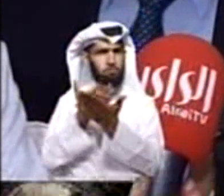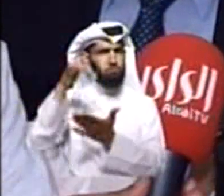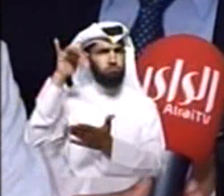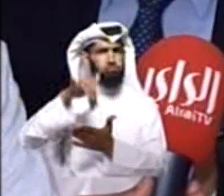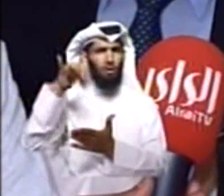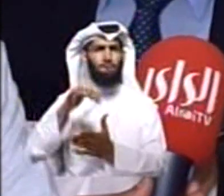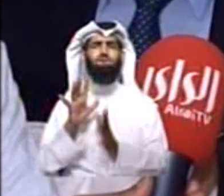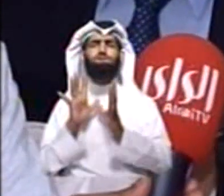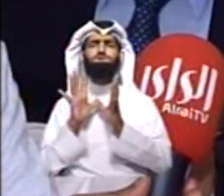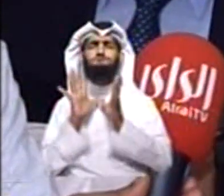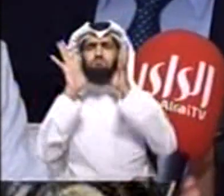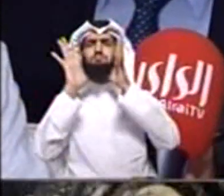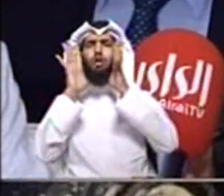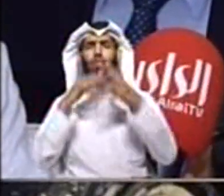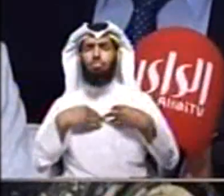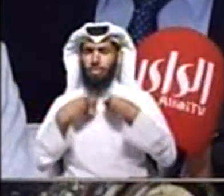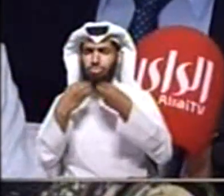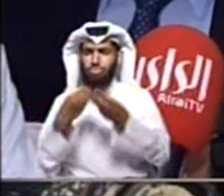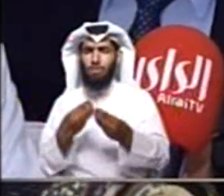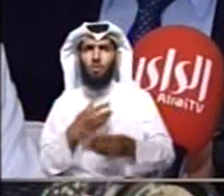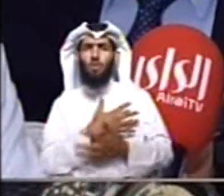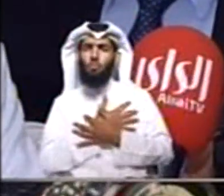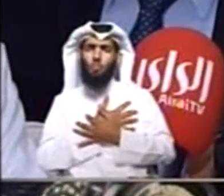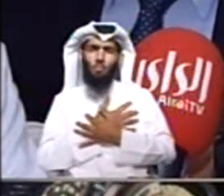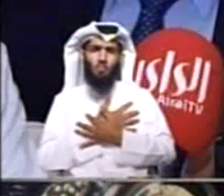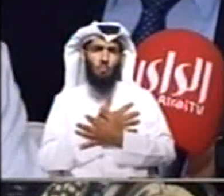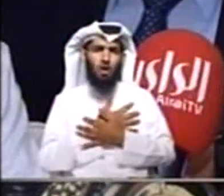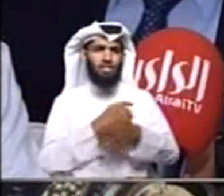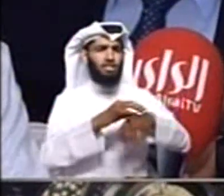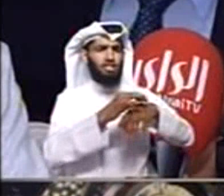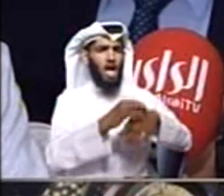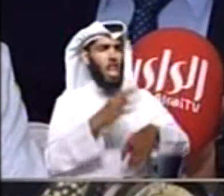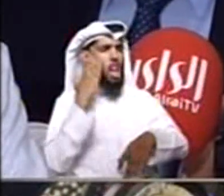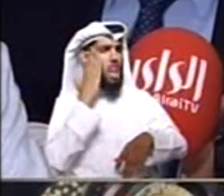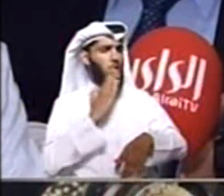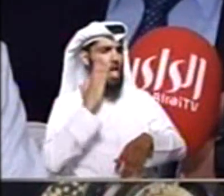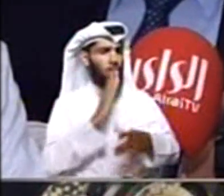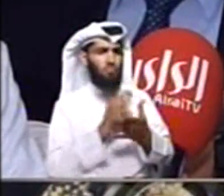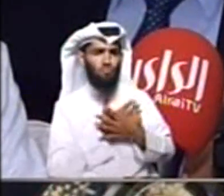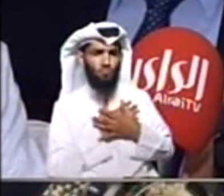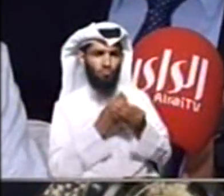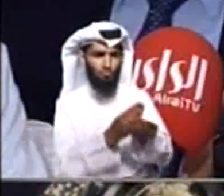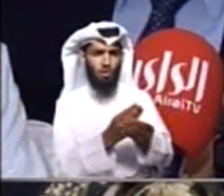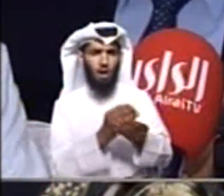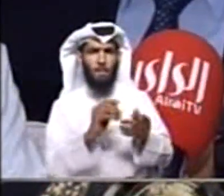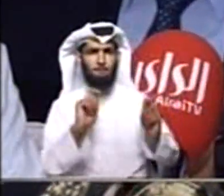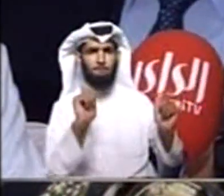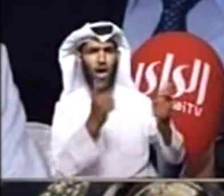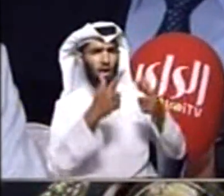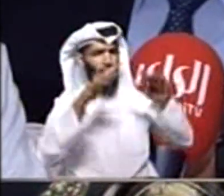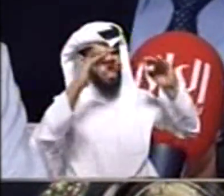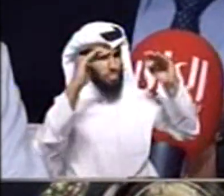الود والمشاعر الطيبة للشعب الليبي وحرصه على استقرار ليبيا ونزع فتيل